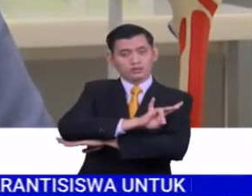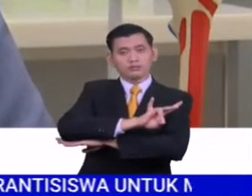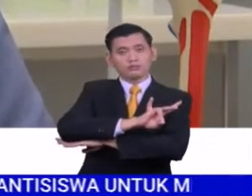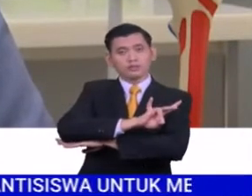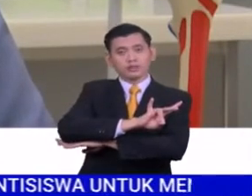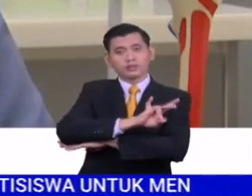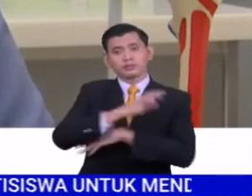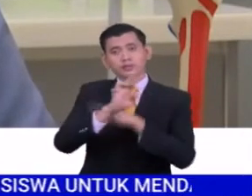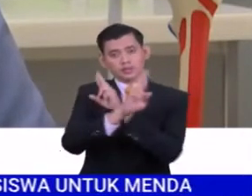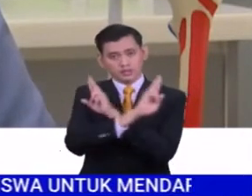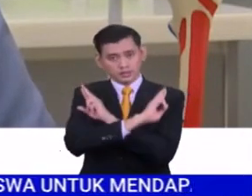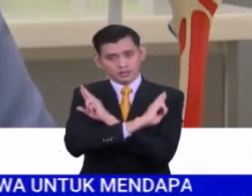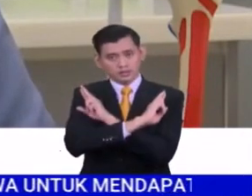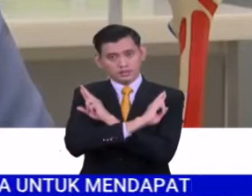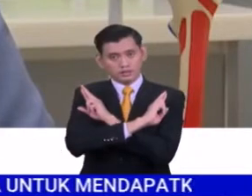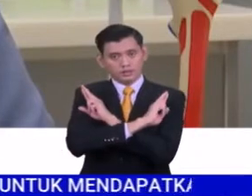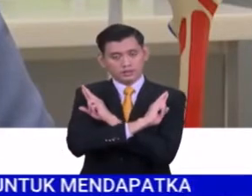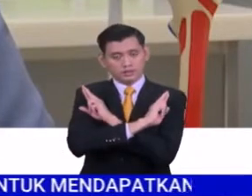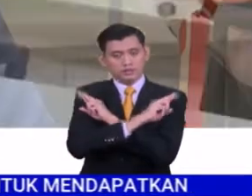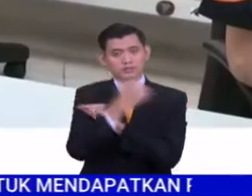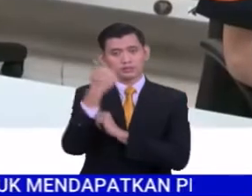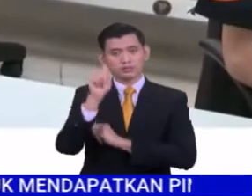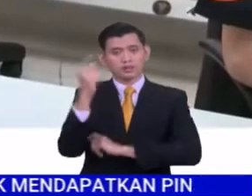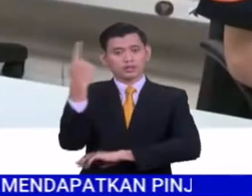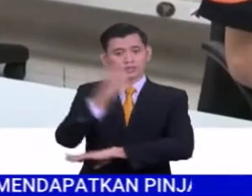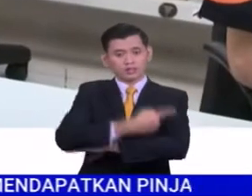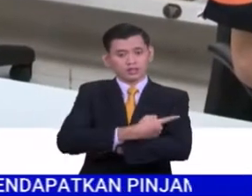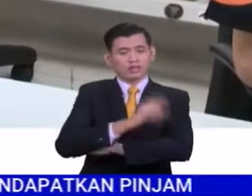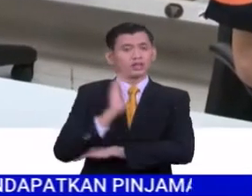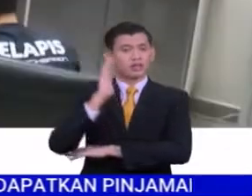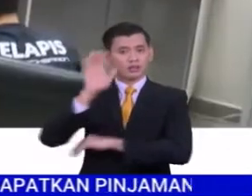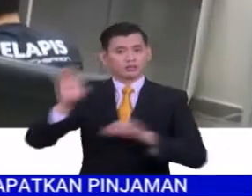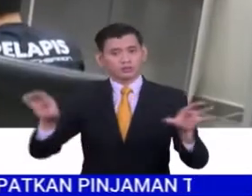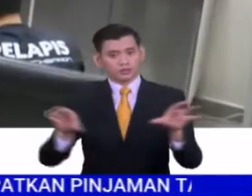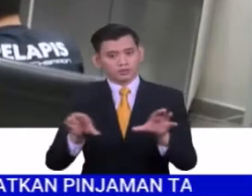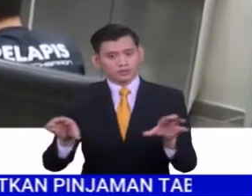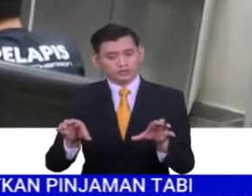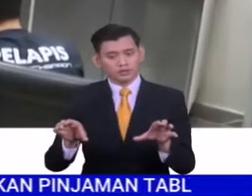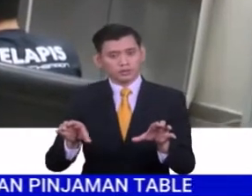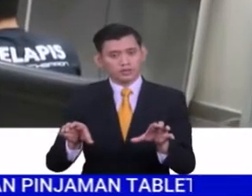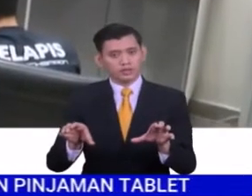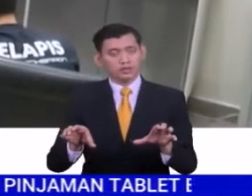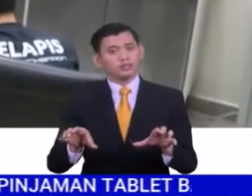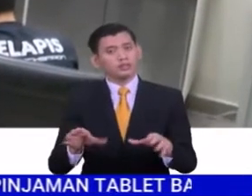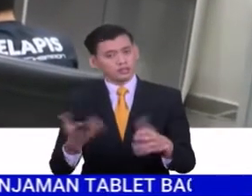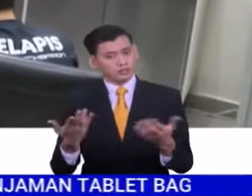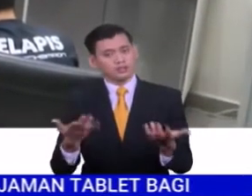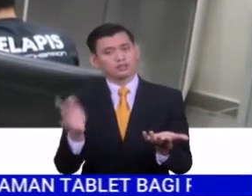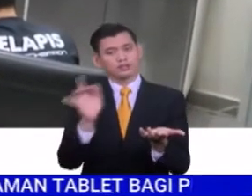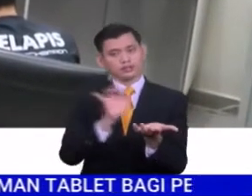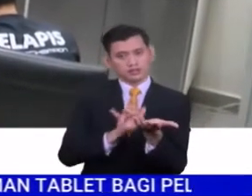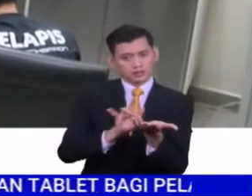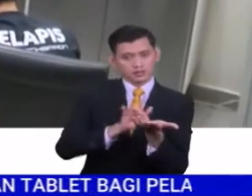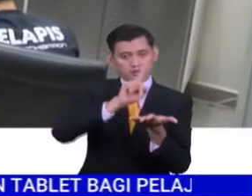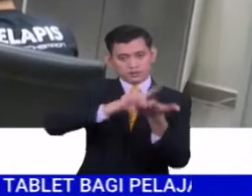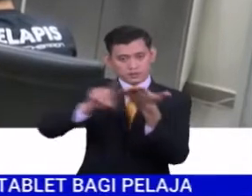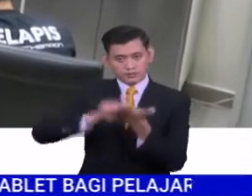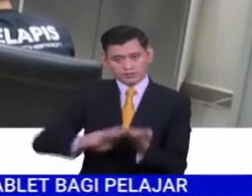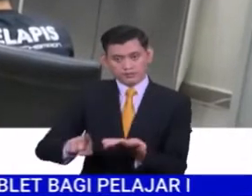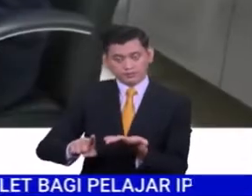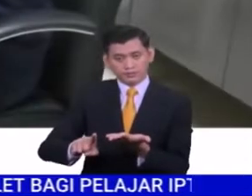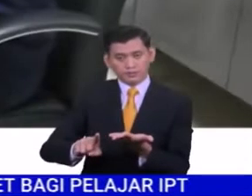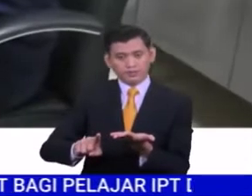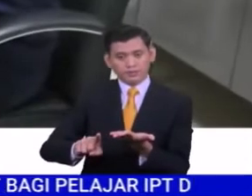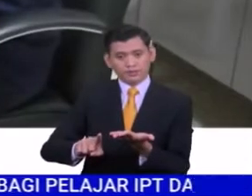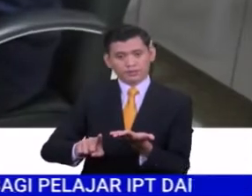isolasi dan rehat selama 10 hari, mereka akan menjalani medical check-up dengan kita punya doctors. So